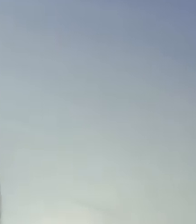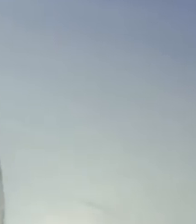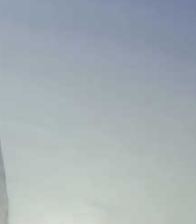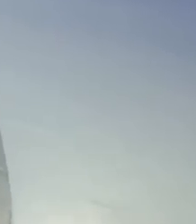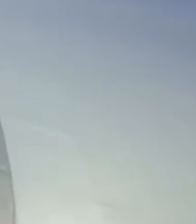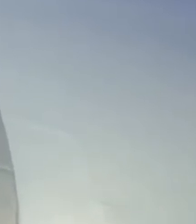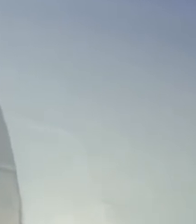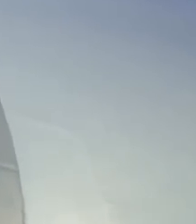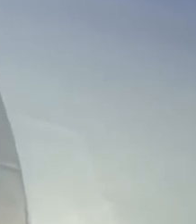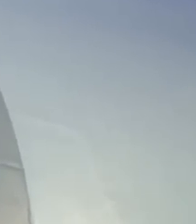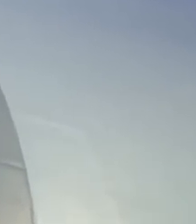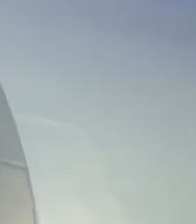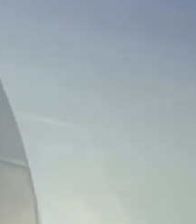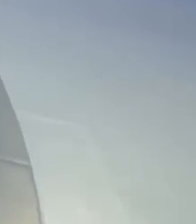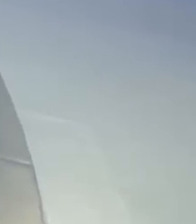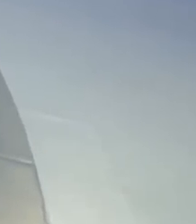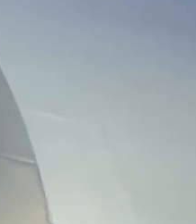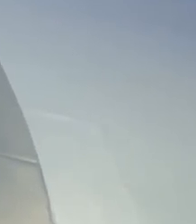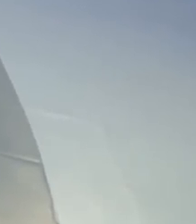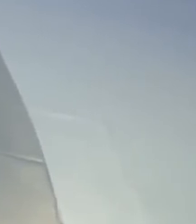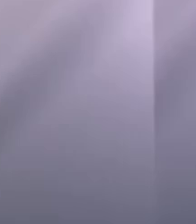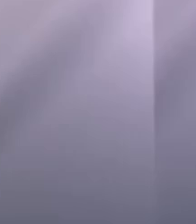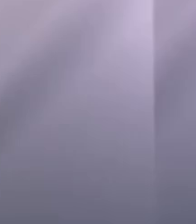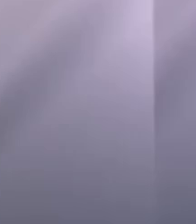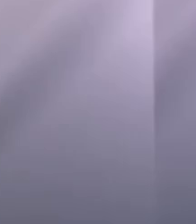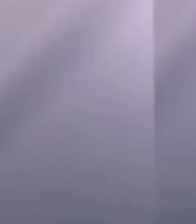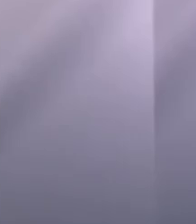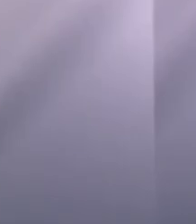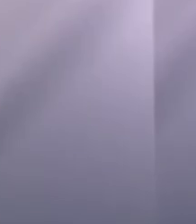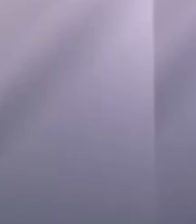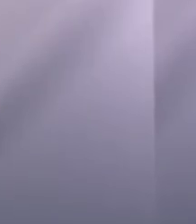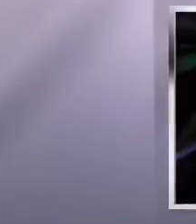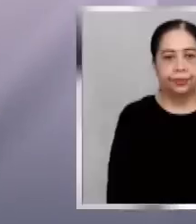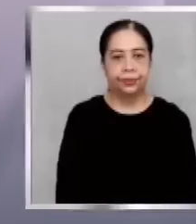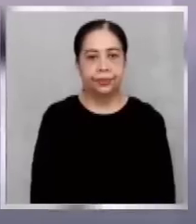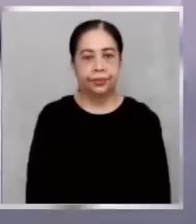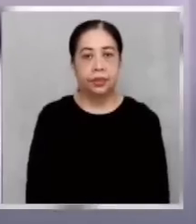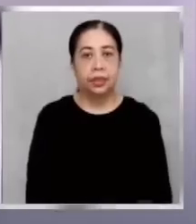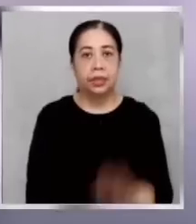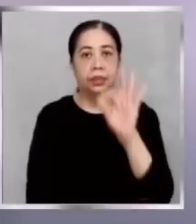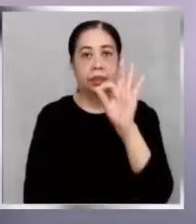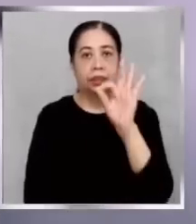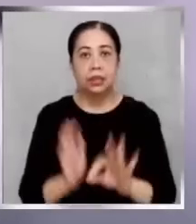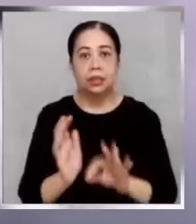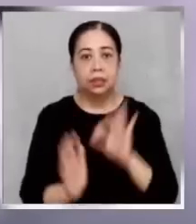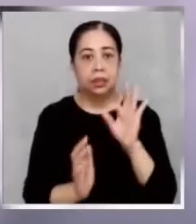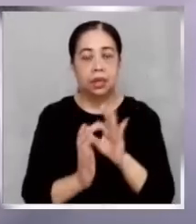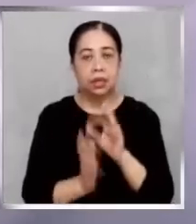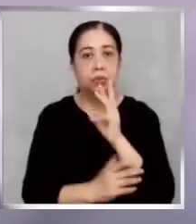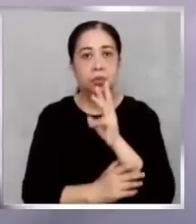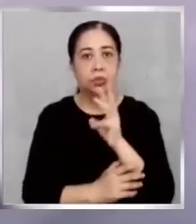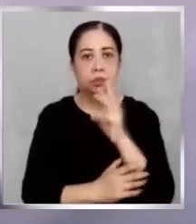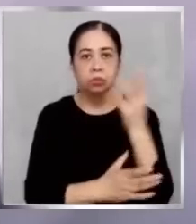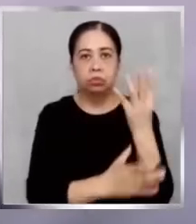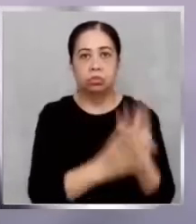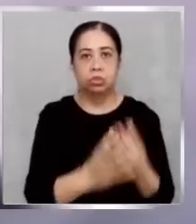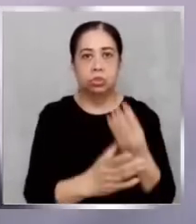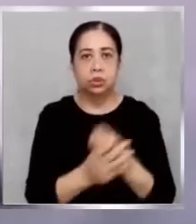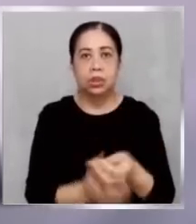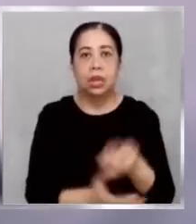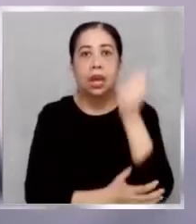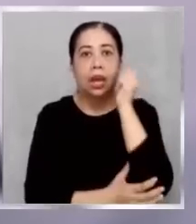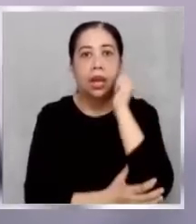Magandang gabi po, Luzon, Visayas at Mindanao. Siyam na oras na water interruption po, araw-araw